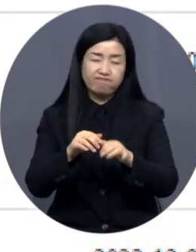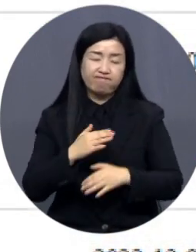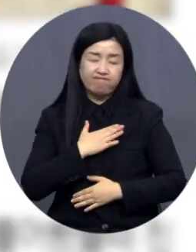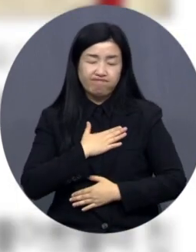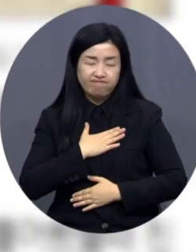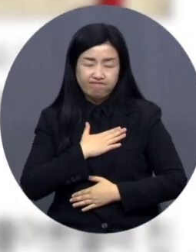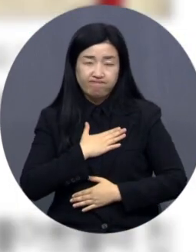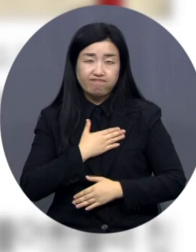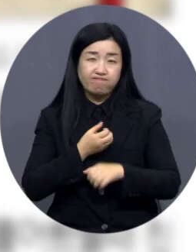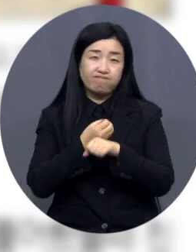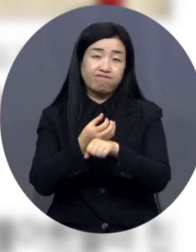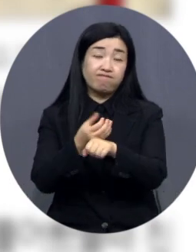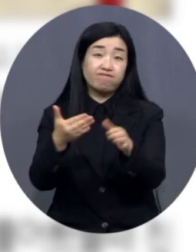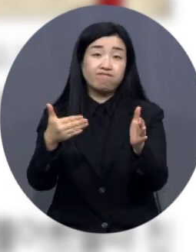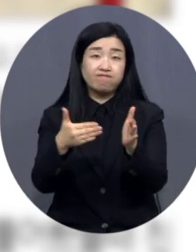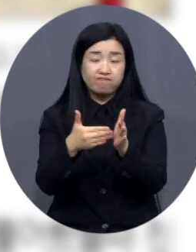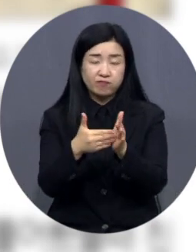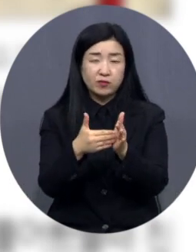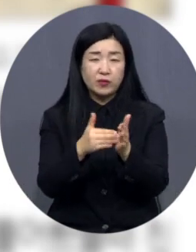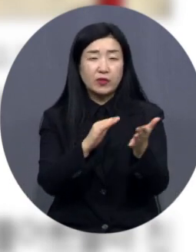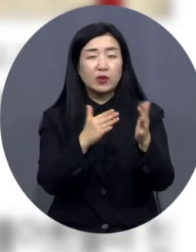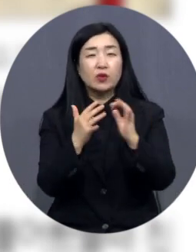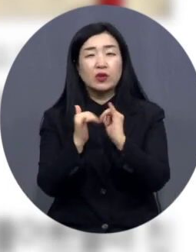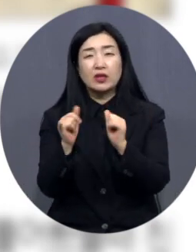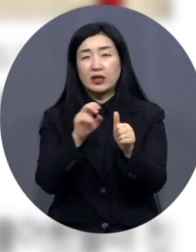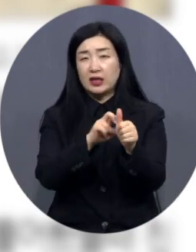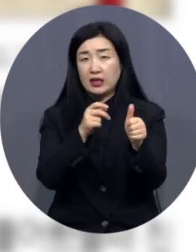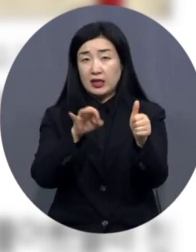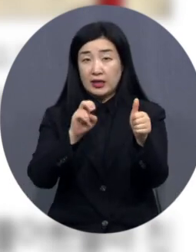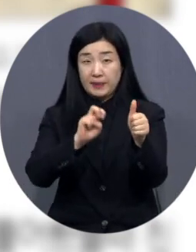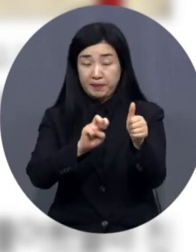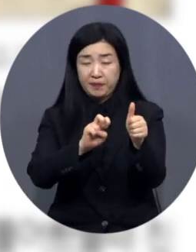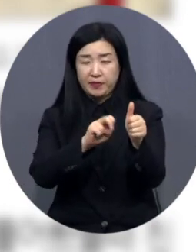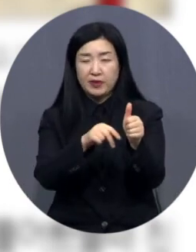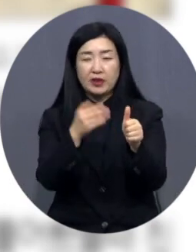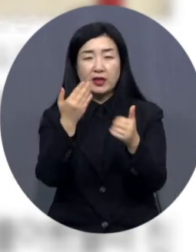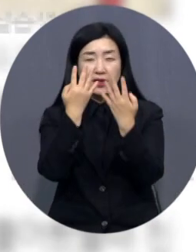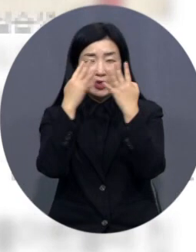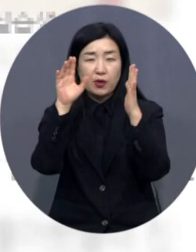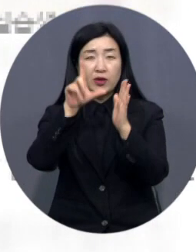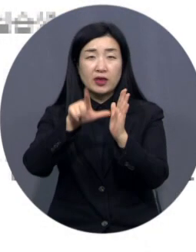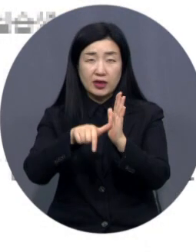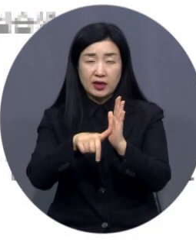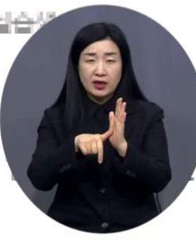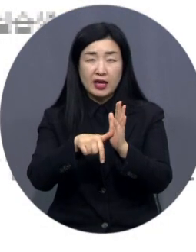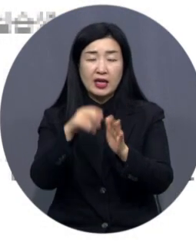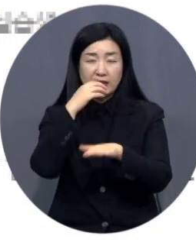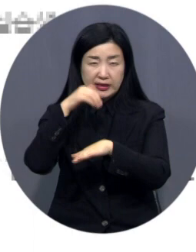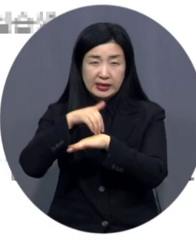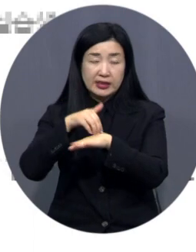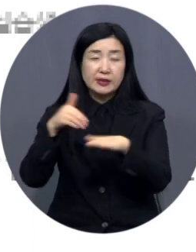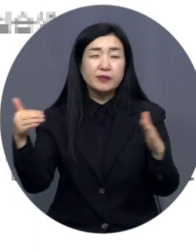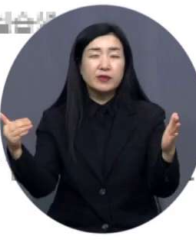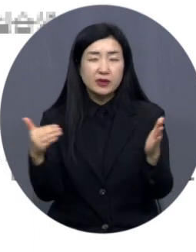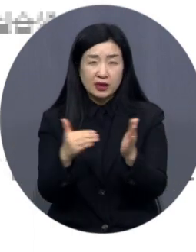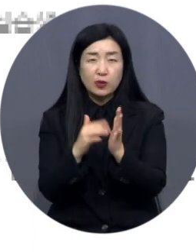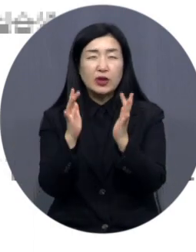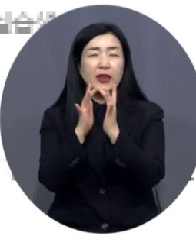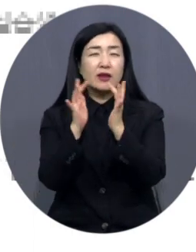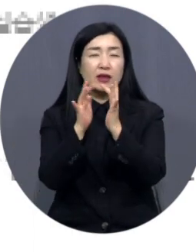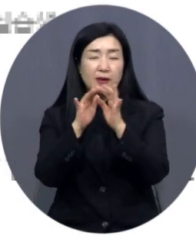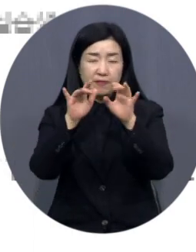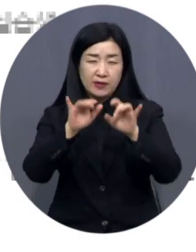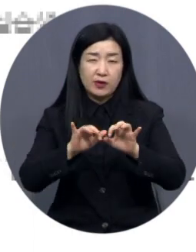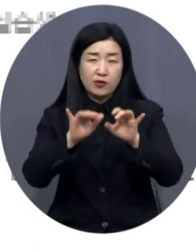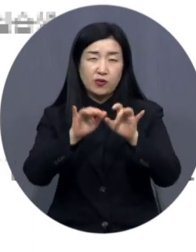애도했습니다. 인터넷에서는 고인이 된 임소방장이 대학 시절 119 센터 실습을 마치고 한 인터넷 매체에